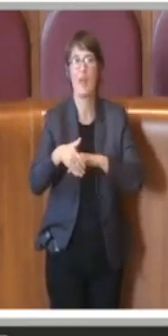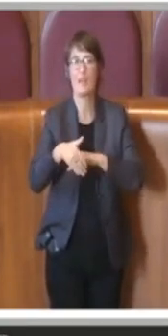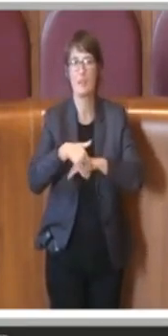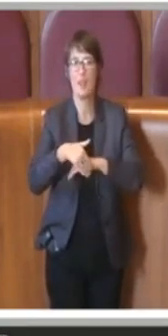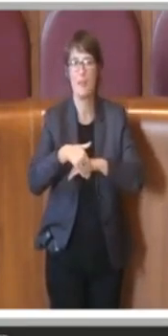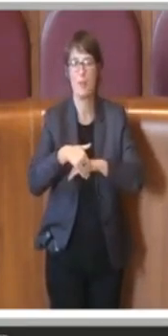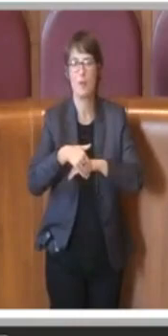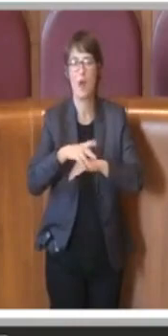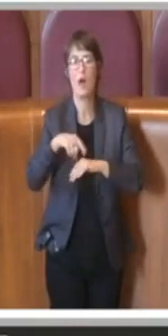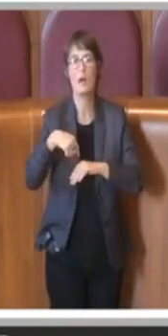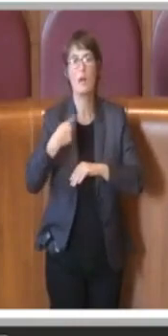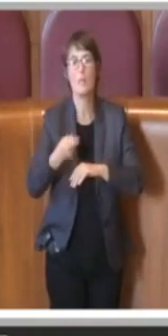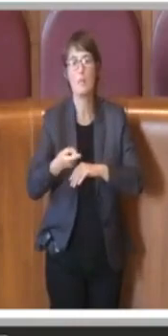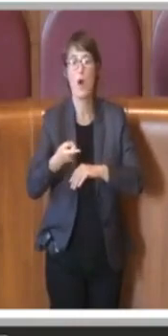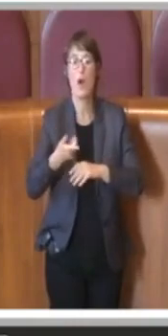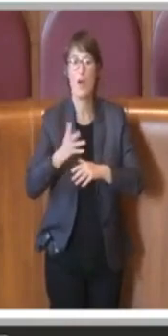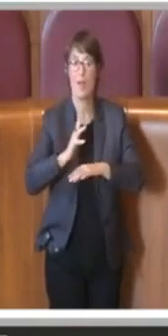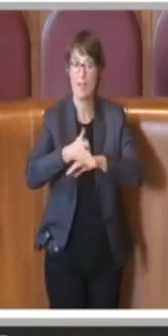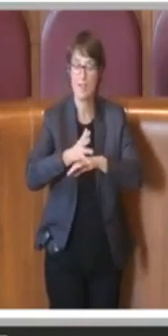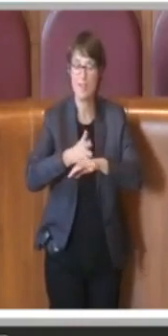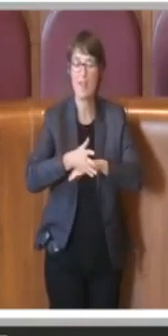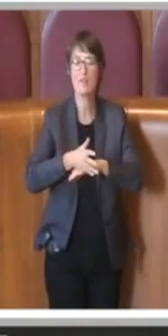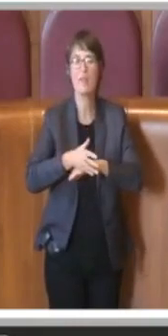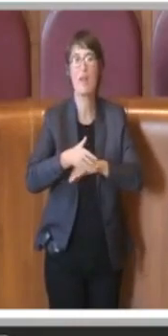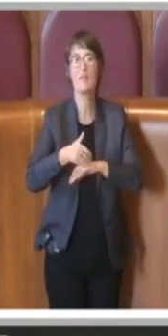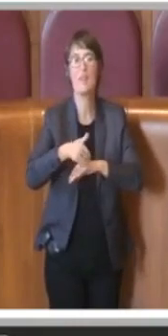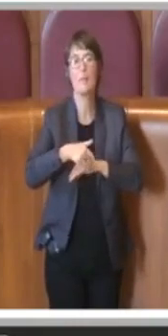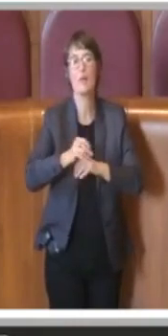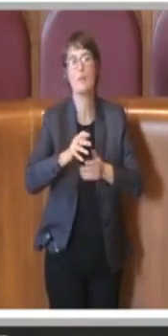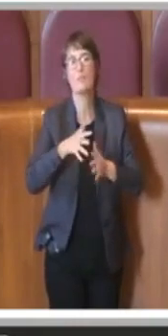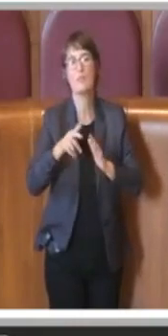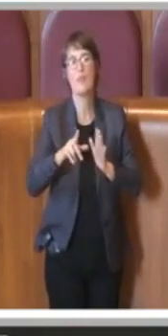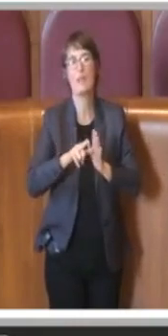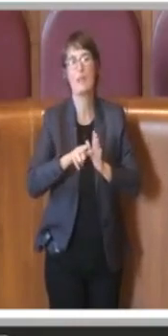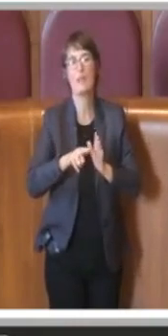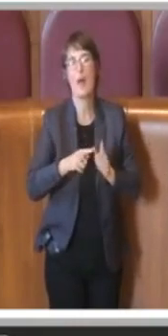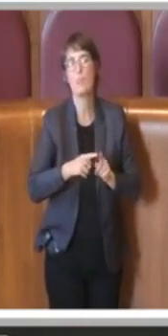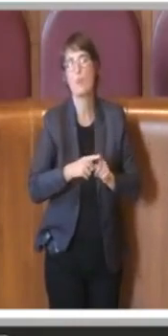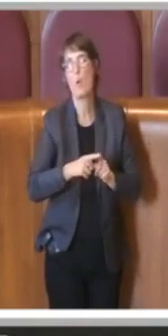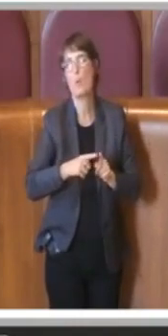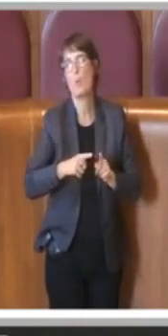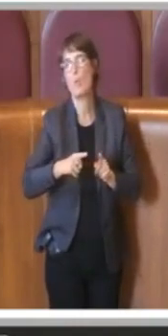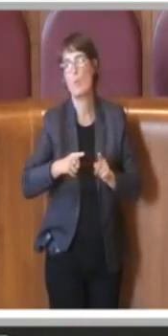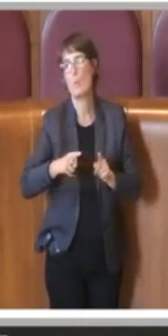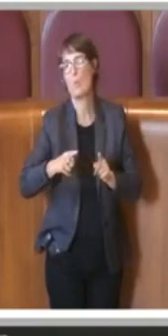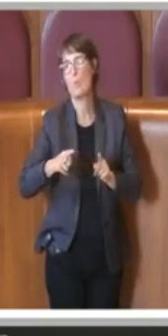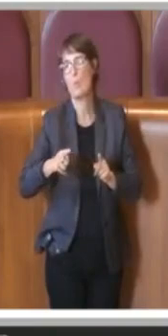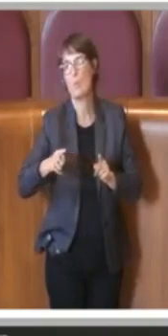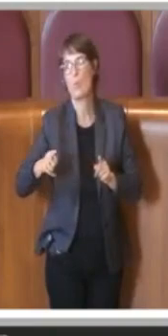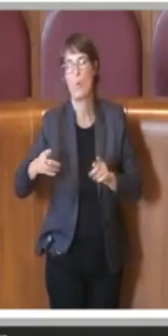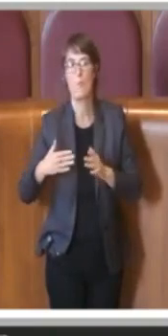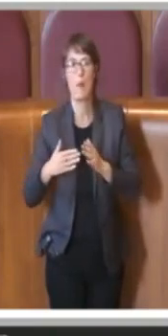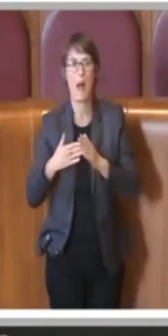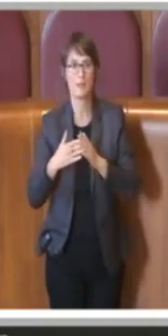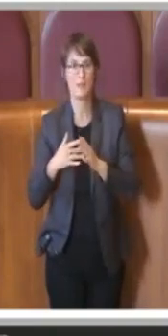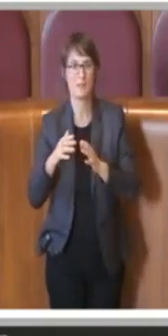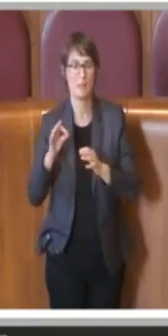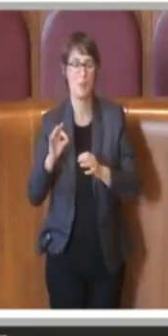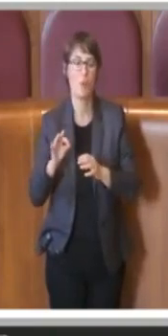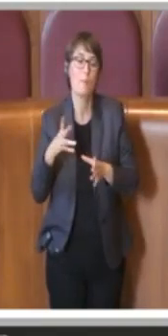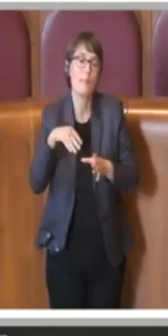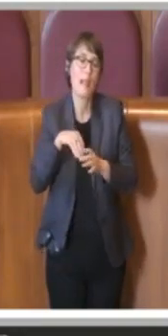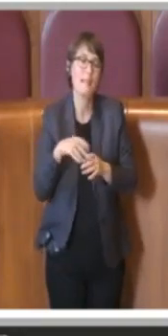per il periodo di tempo più lungo consentito proprio dalla definizione di opere temporanee,